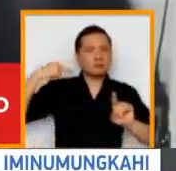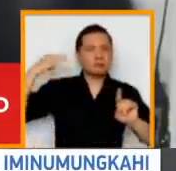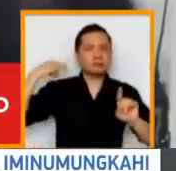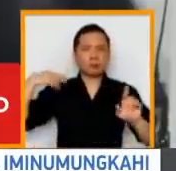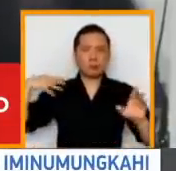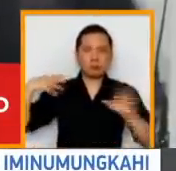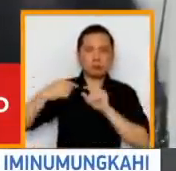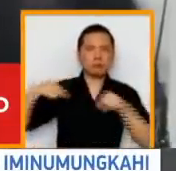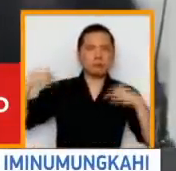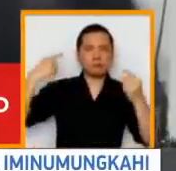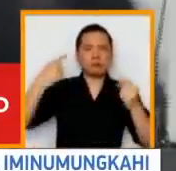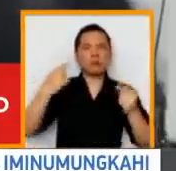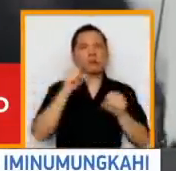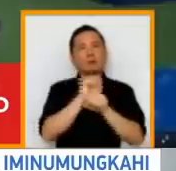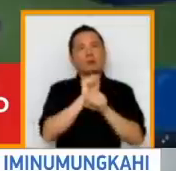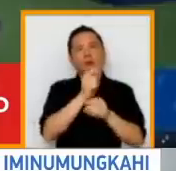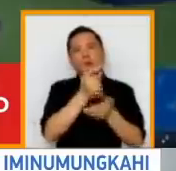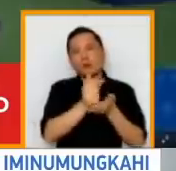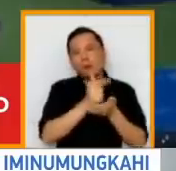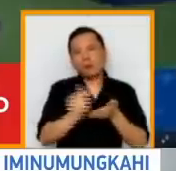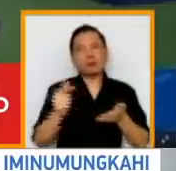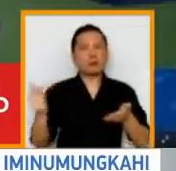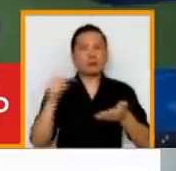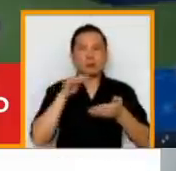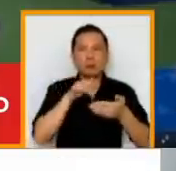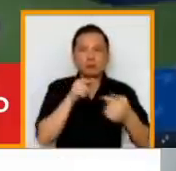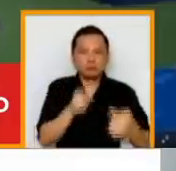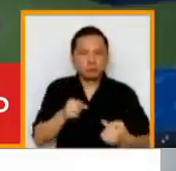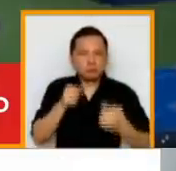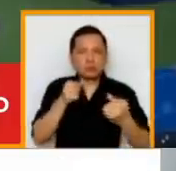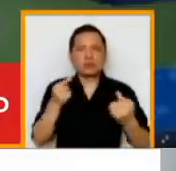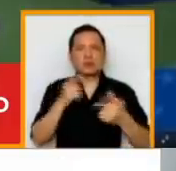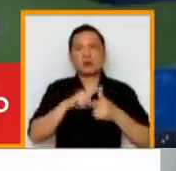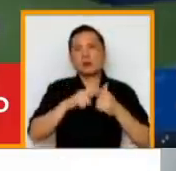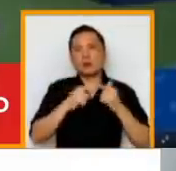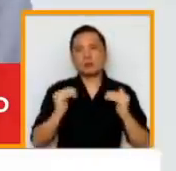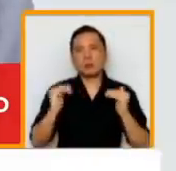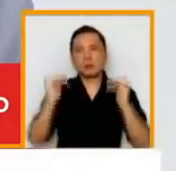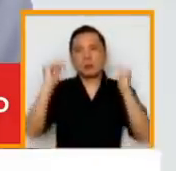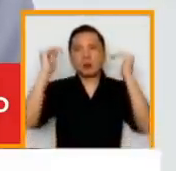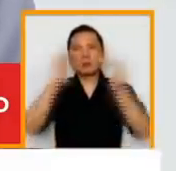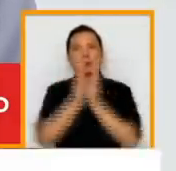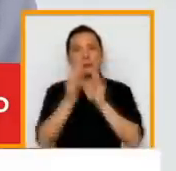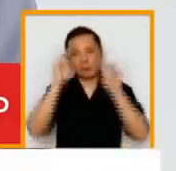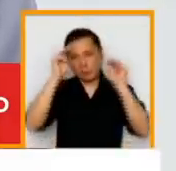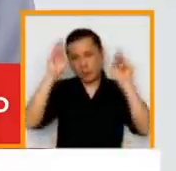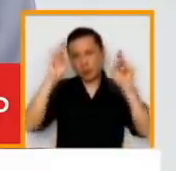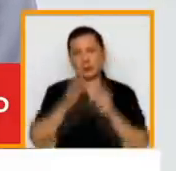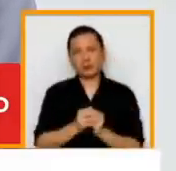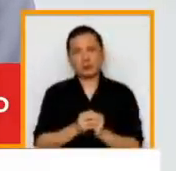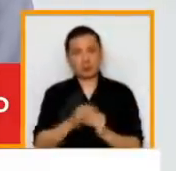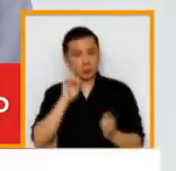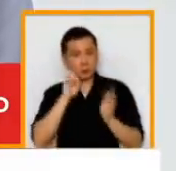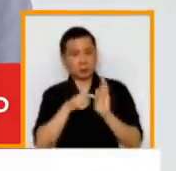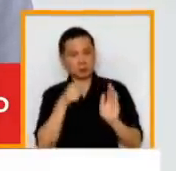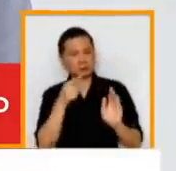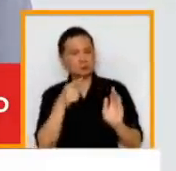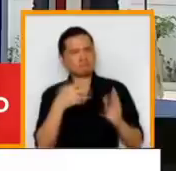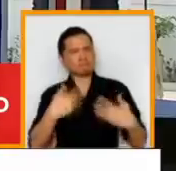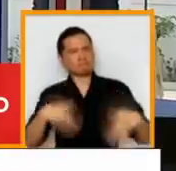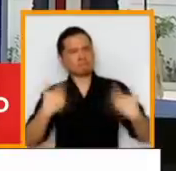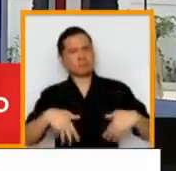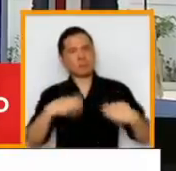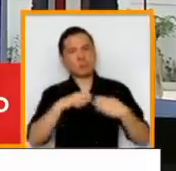hanggang mahalal sa gobyerno. Nagpasya raw si Mayor Isko na tumakbo dahil nakikita niya ang mga problemang kinakaharap ng